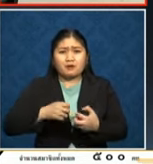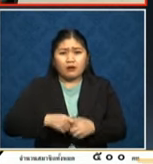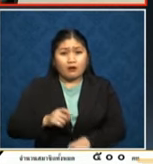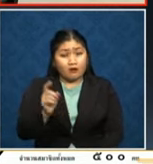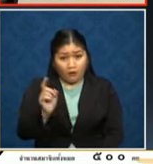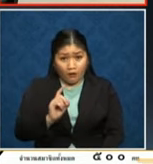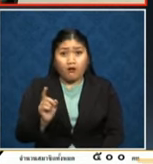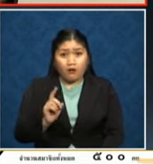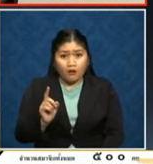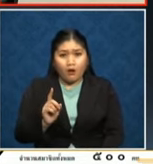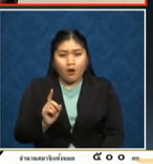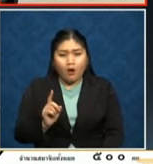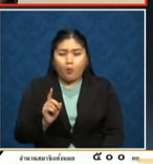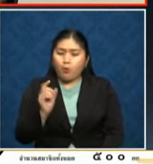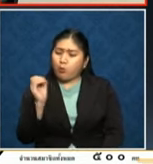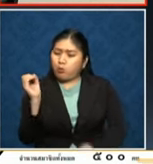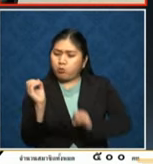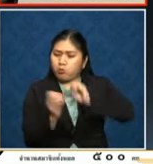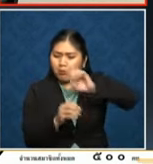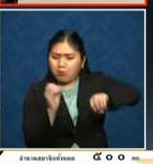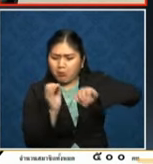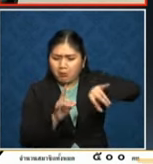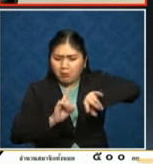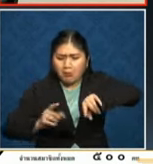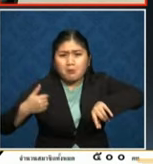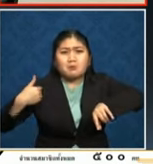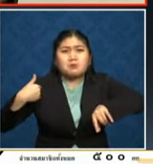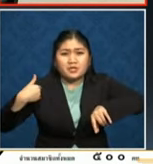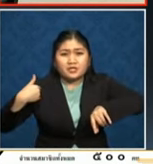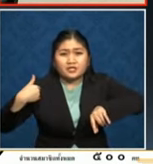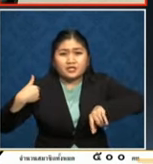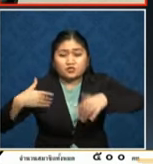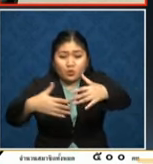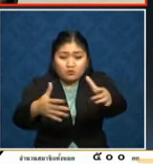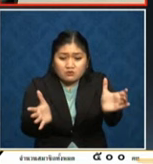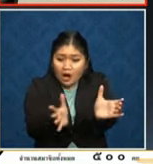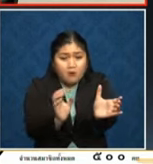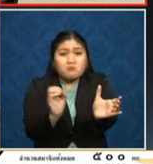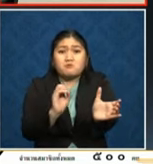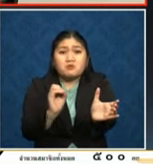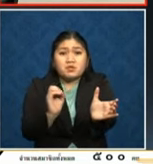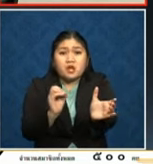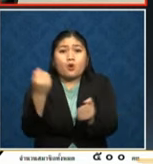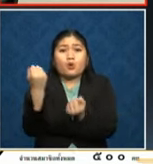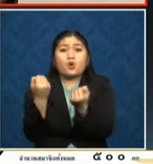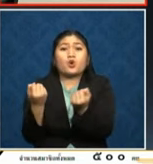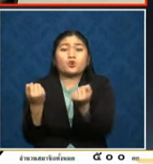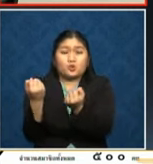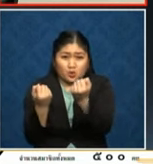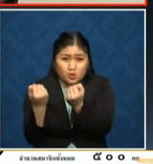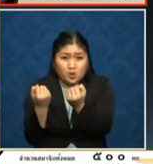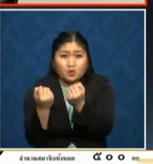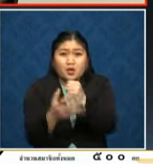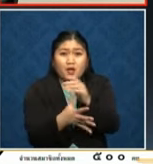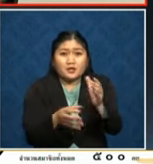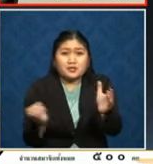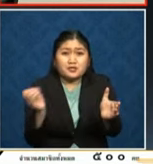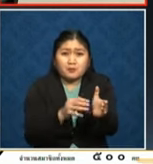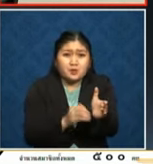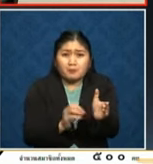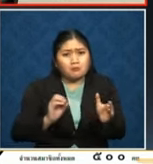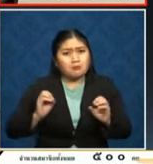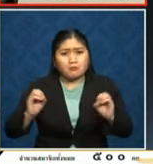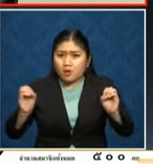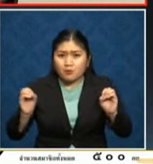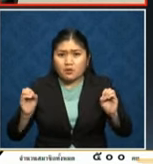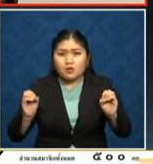าขยะค่ะคือไม่มีถังขยะแล้วก็ไม่มีรถขยะมาเก็บขยะนั้นนะคะทำให้ชา